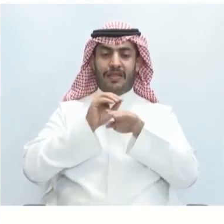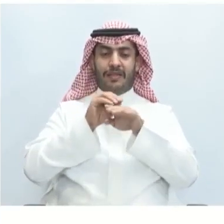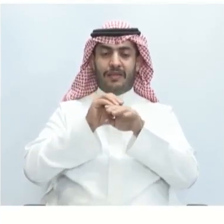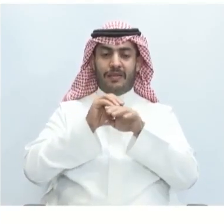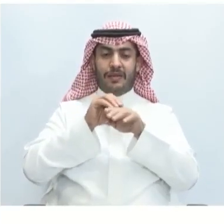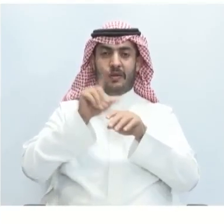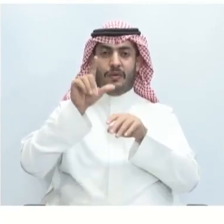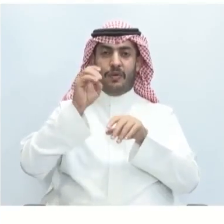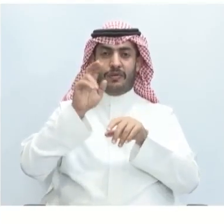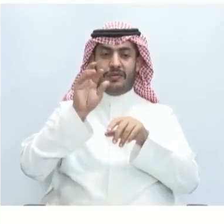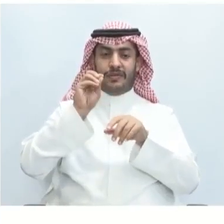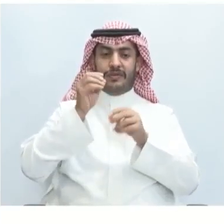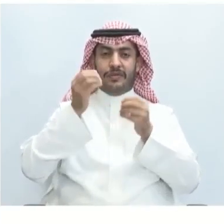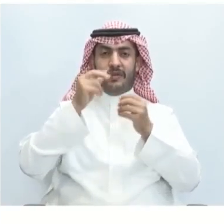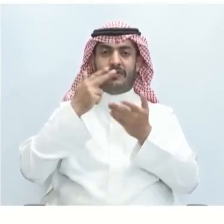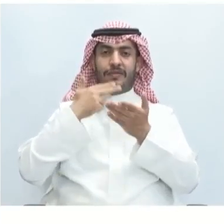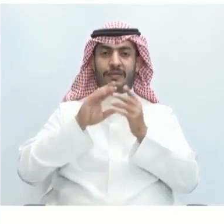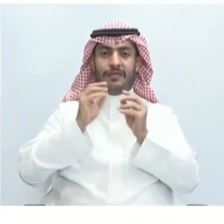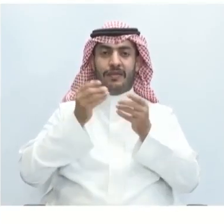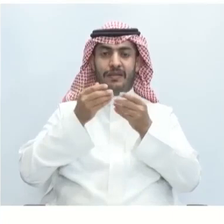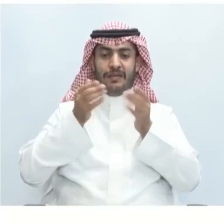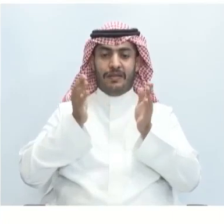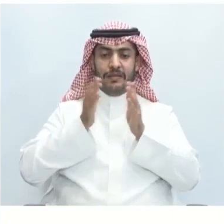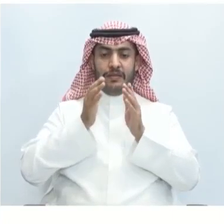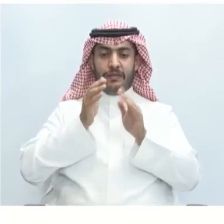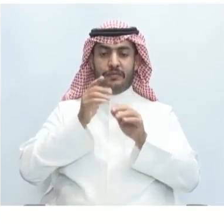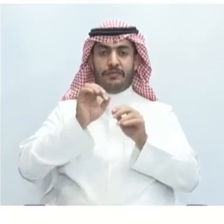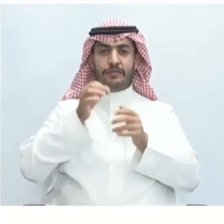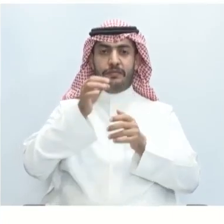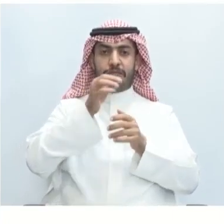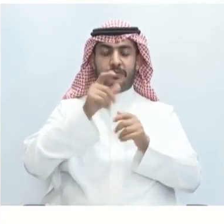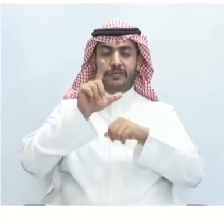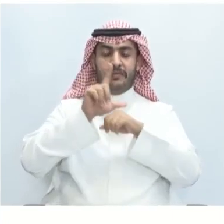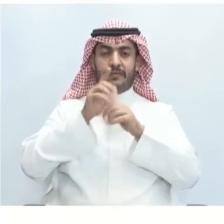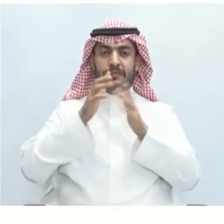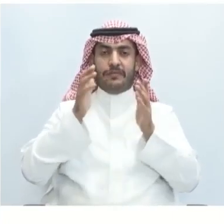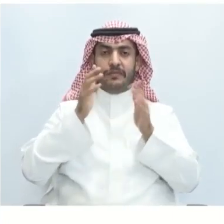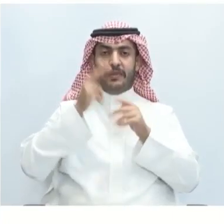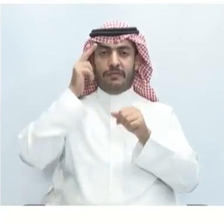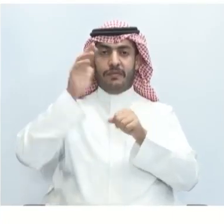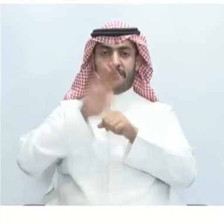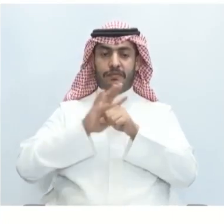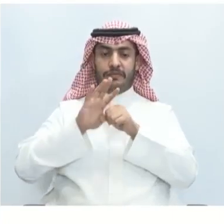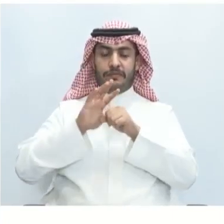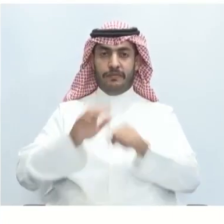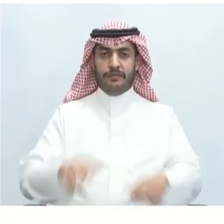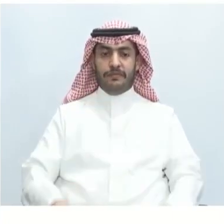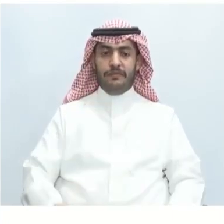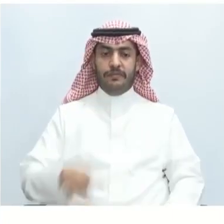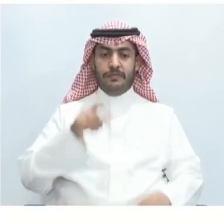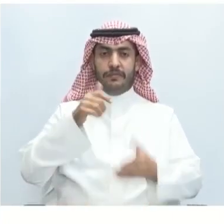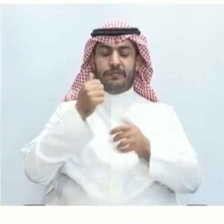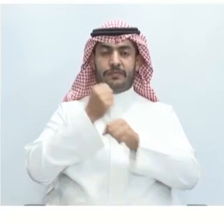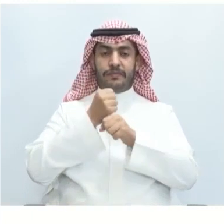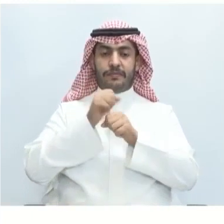اللوجستيه للطرود الصغيره الى المناطق الرئيسيه الكبرى في المملكه العربيه السعوديه وهي